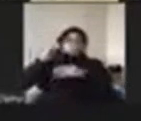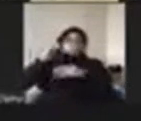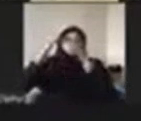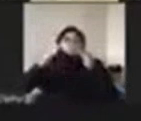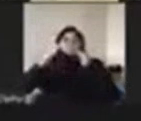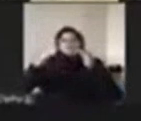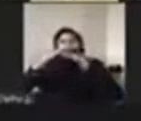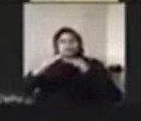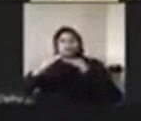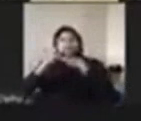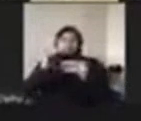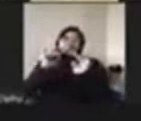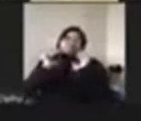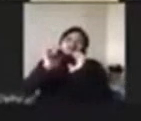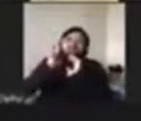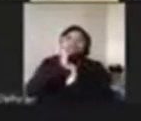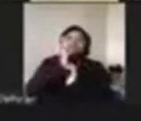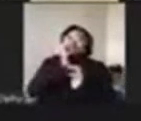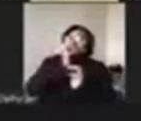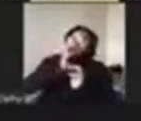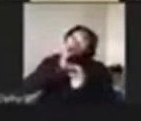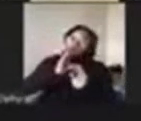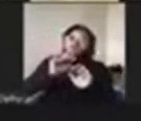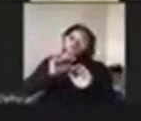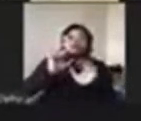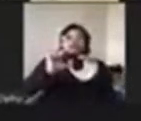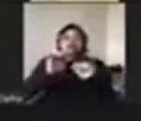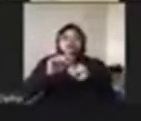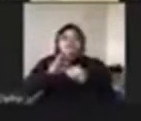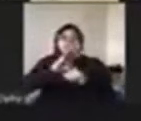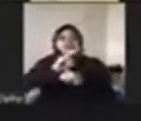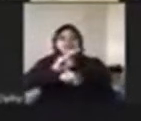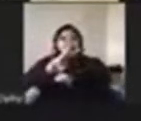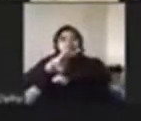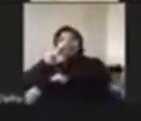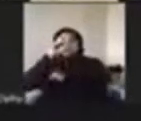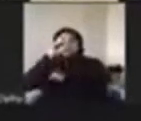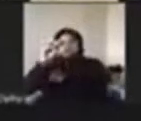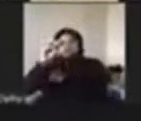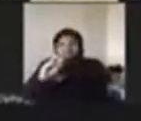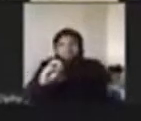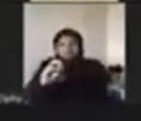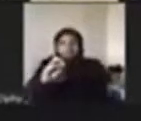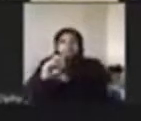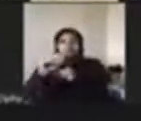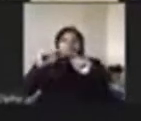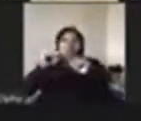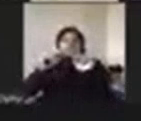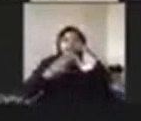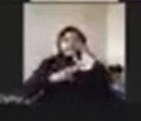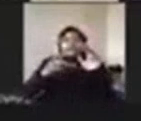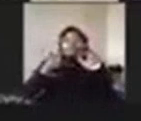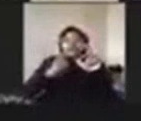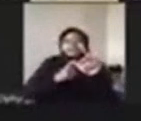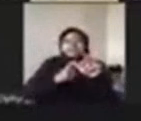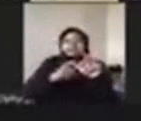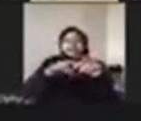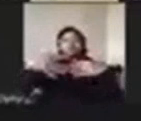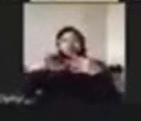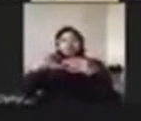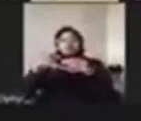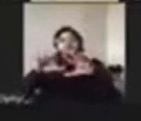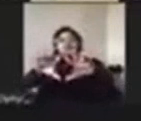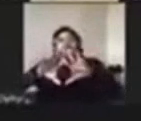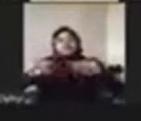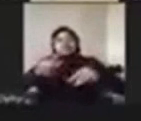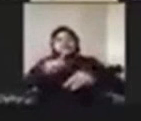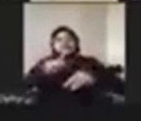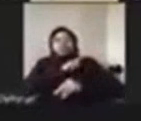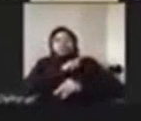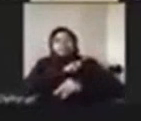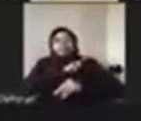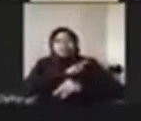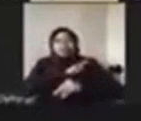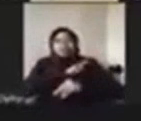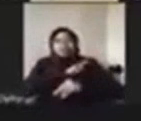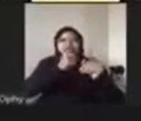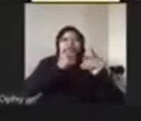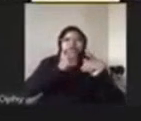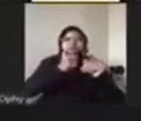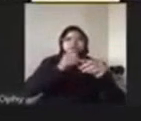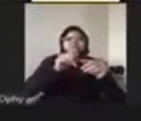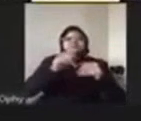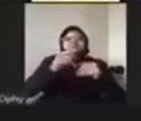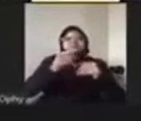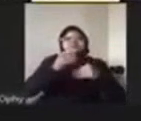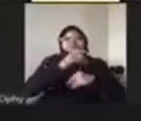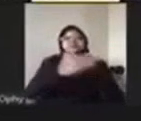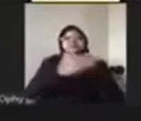ya, mama-mama ini. Jadi ada 43% pegawai negeri dan pegawai swasta itu kalau pegawai negeri 16, pegawai swasta